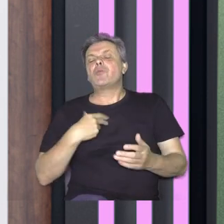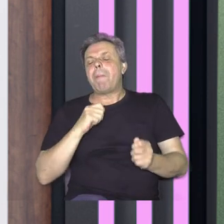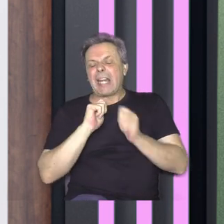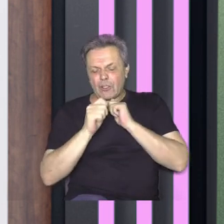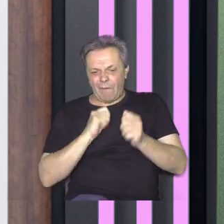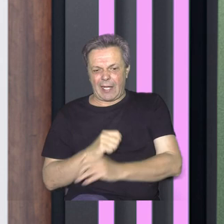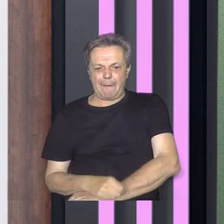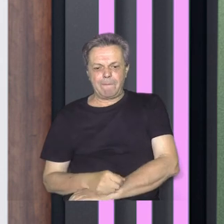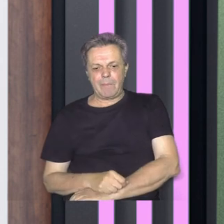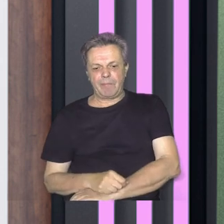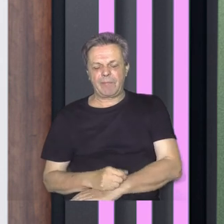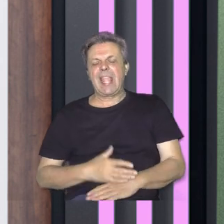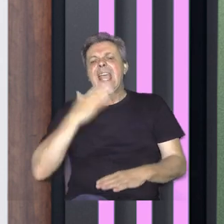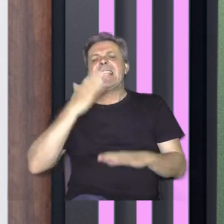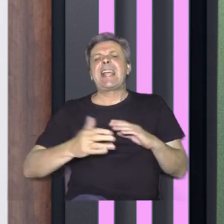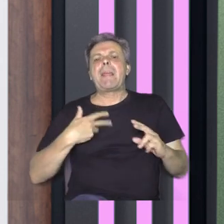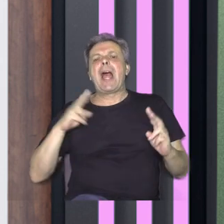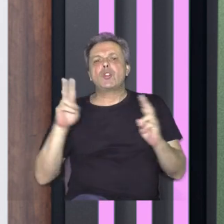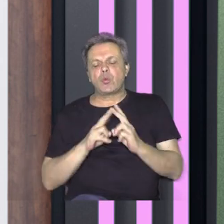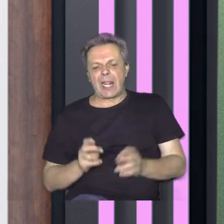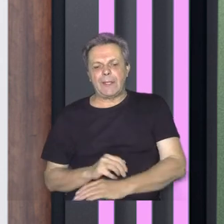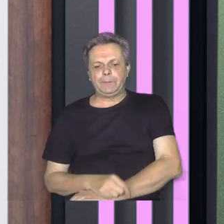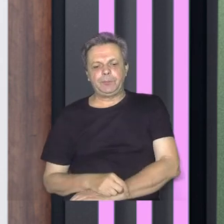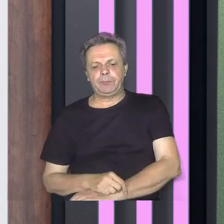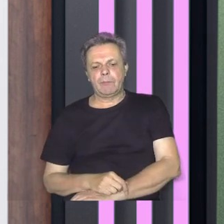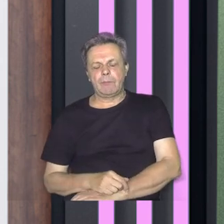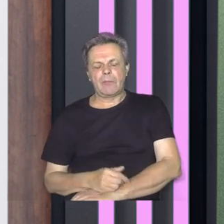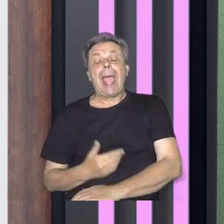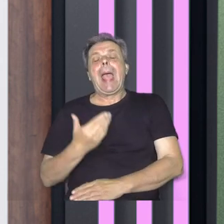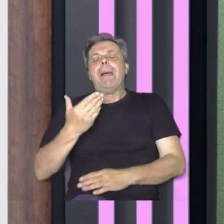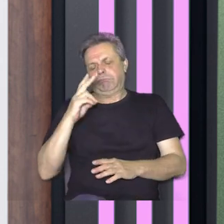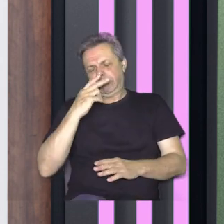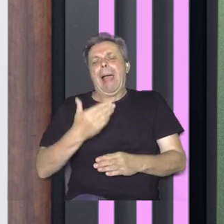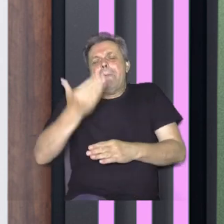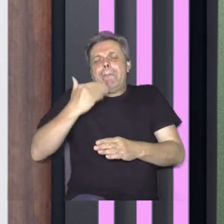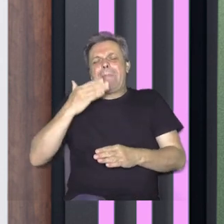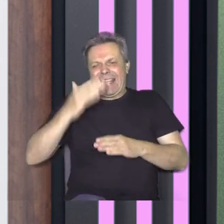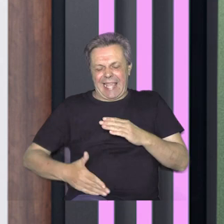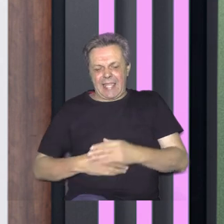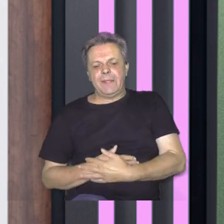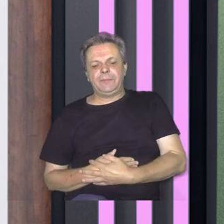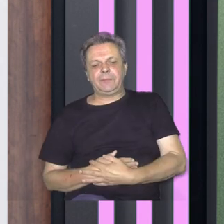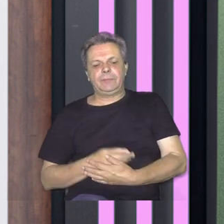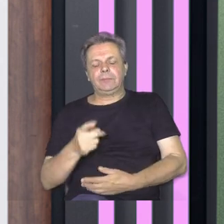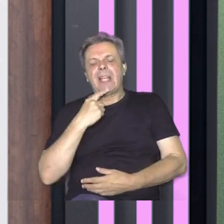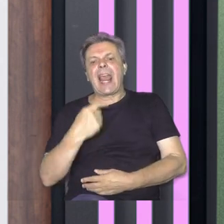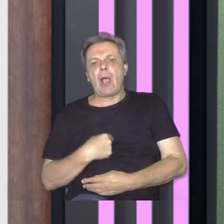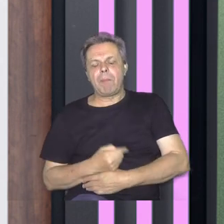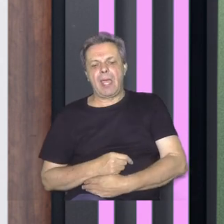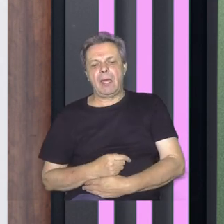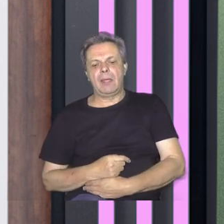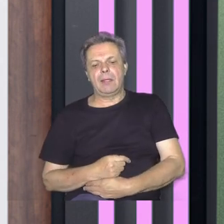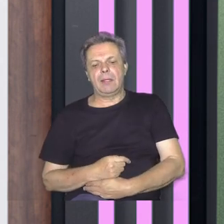komunicirali. Zadnji naš susret, predzadnji, pardon, on je meni